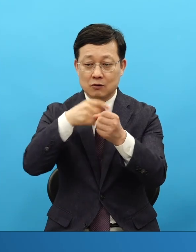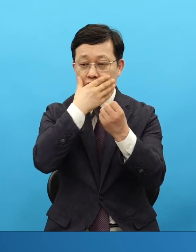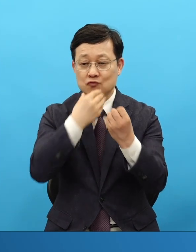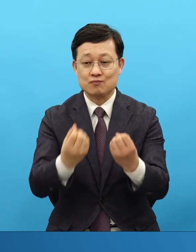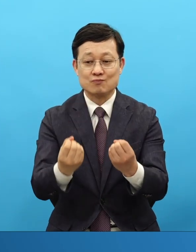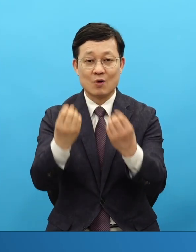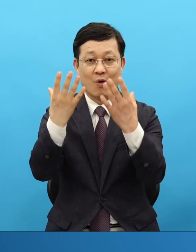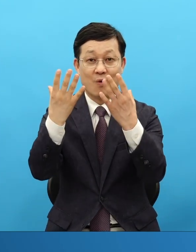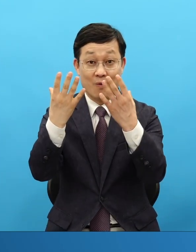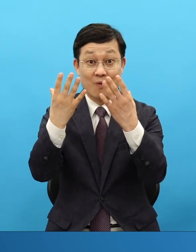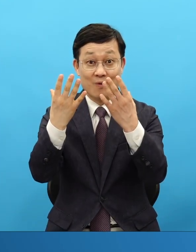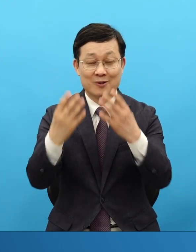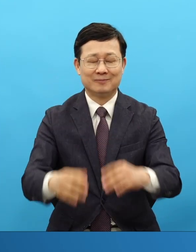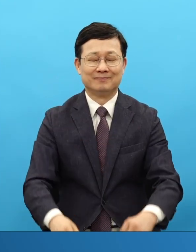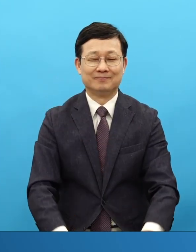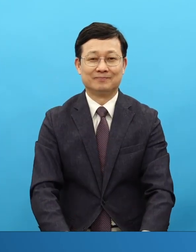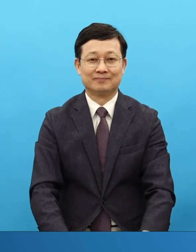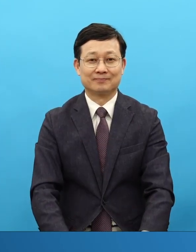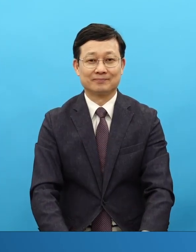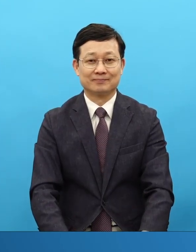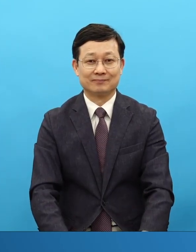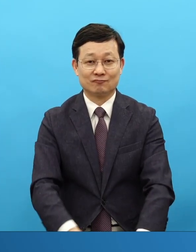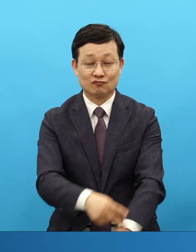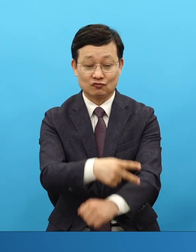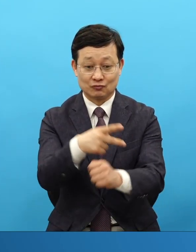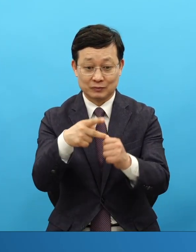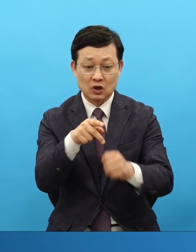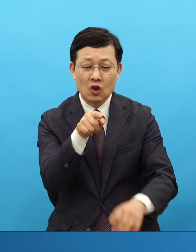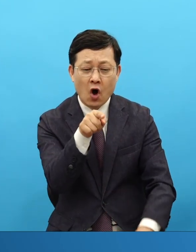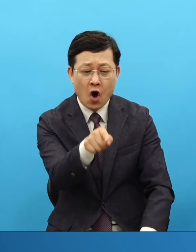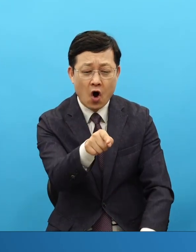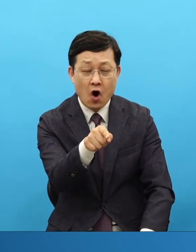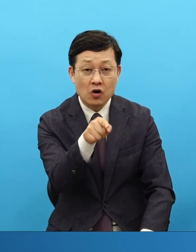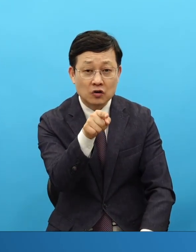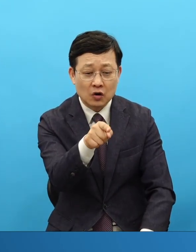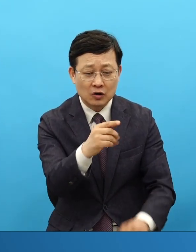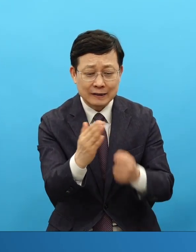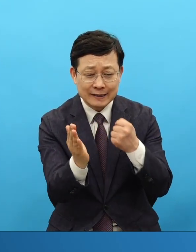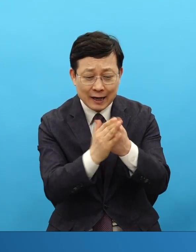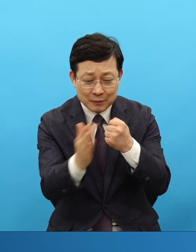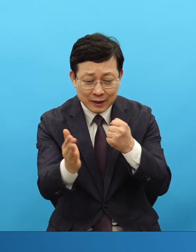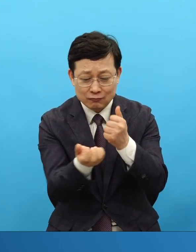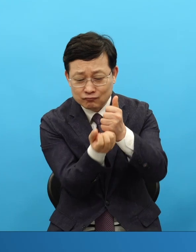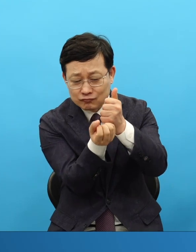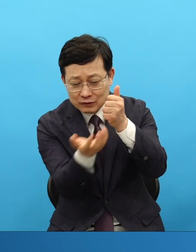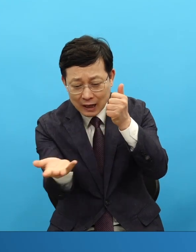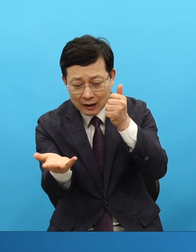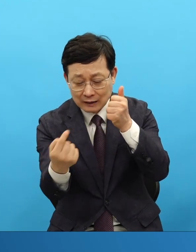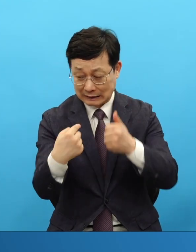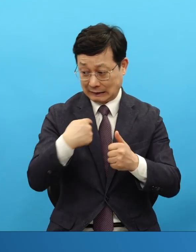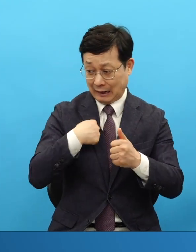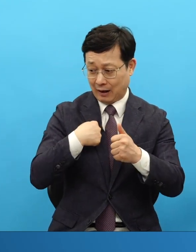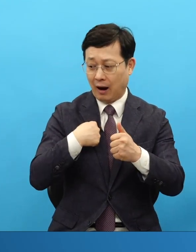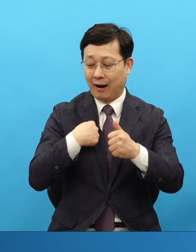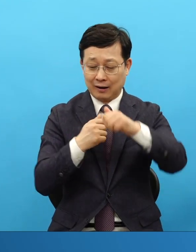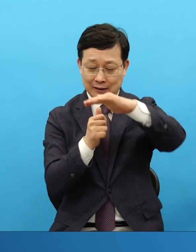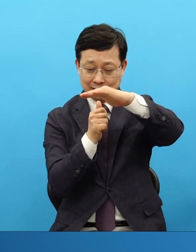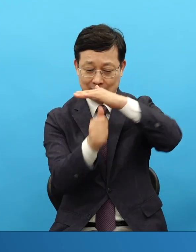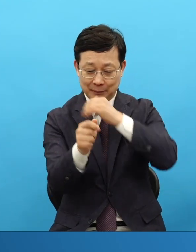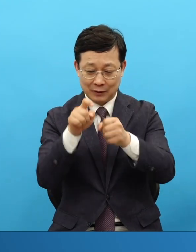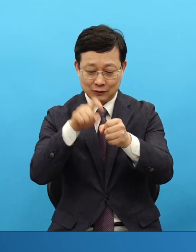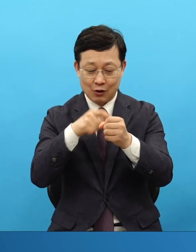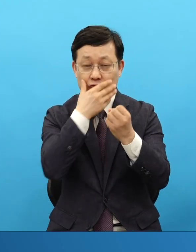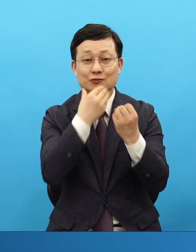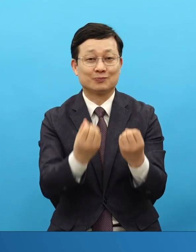the covenantal blessing. 너로 말미암아 그랬습니다. It says through you. 대표적인 축복이 나옵니다. It is the representative